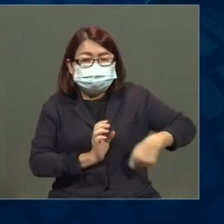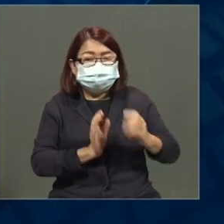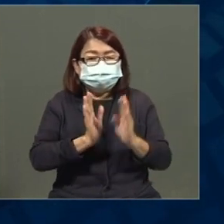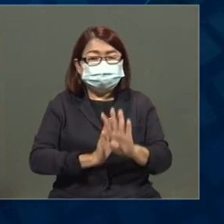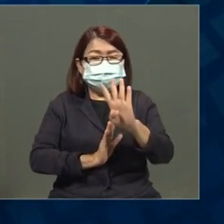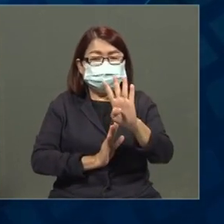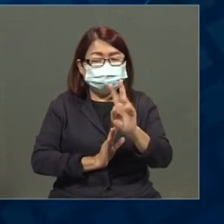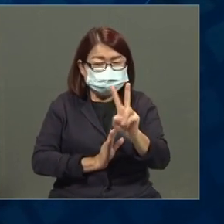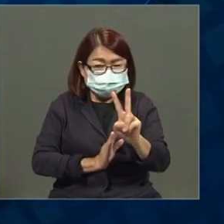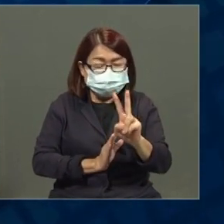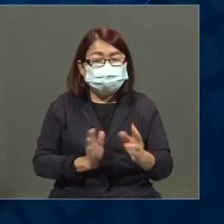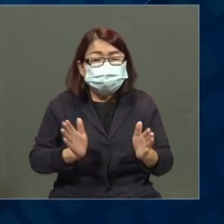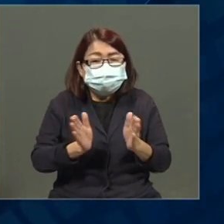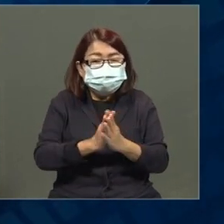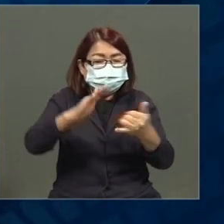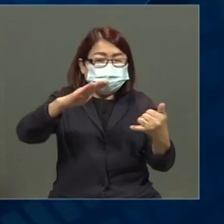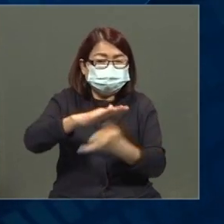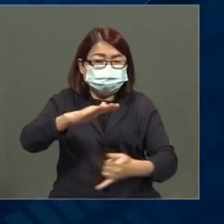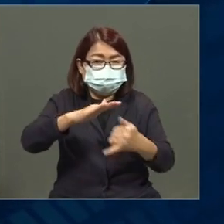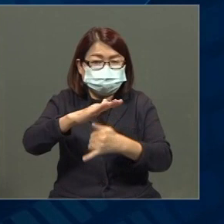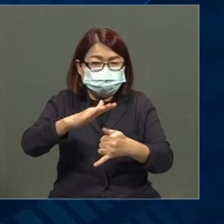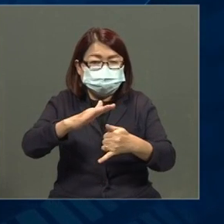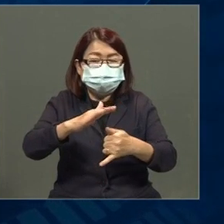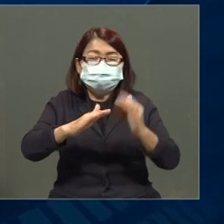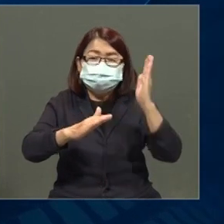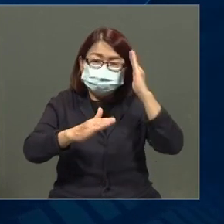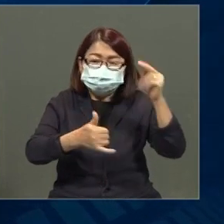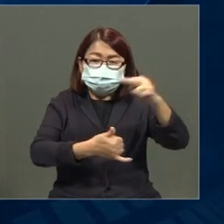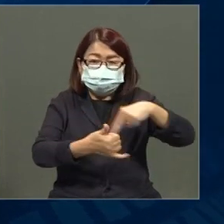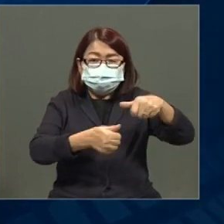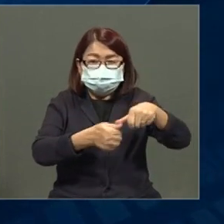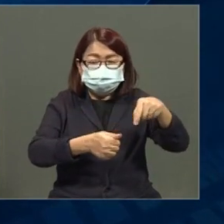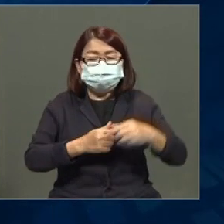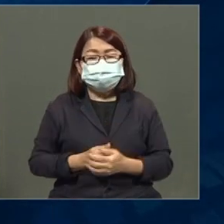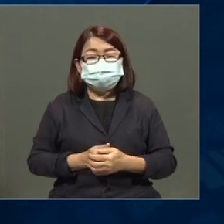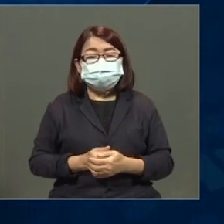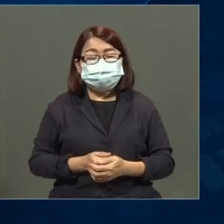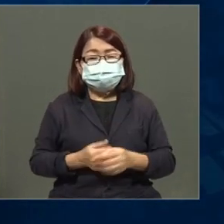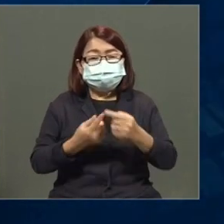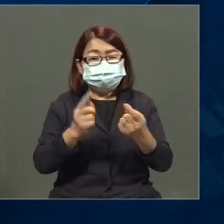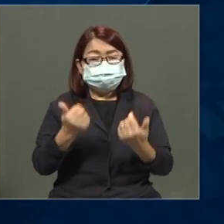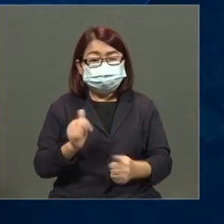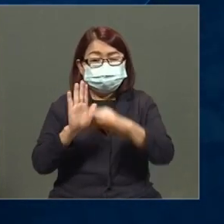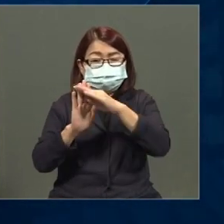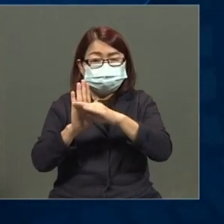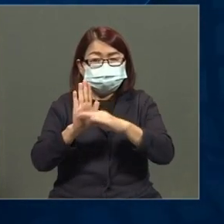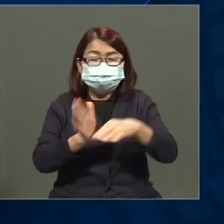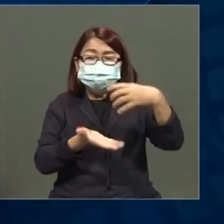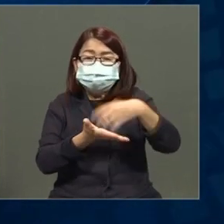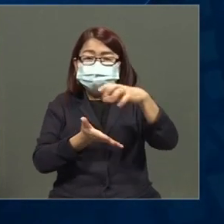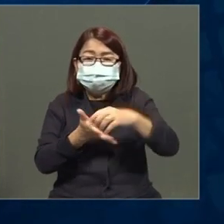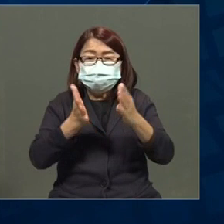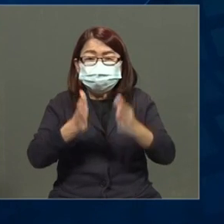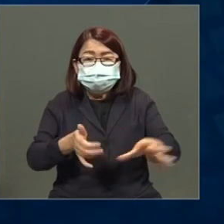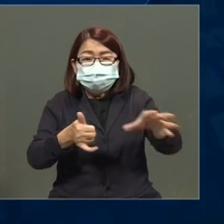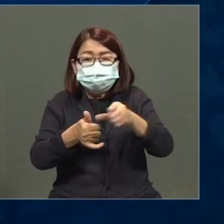ายทั้งหมดได้รับการดูแลในสเตทควอรันทีนนะคะในส่วนของสกอร์บอร์ดที่รายงานจำนวนผู้ติดเชื้อร